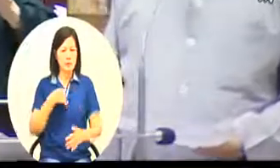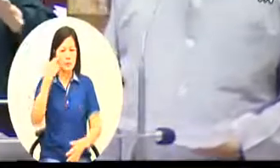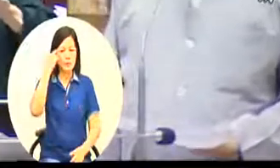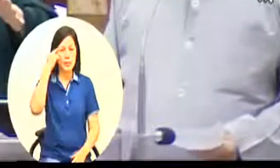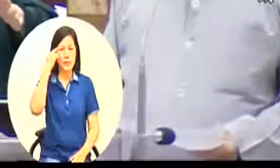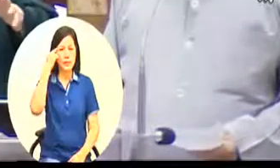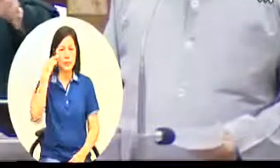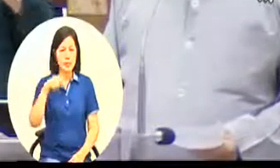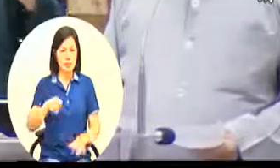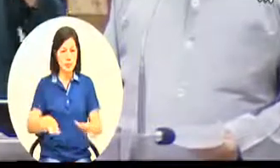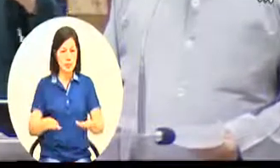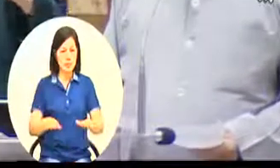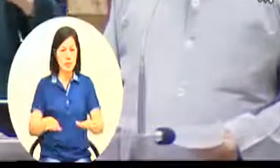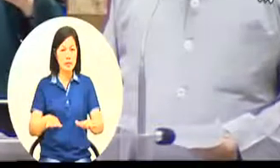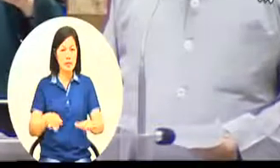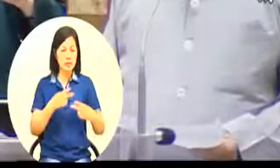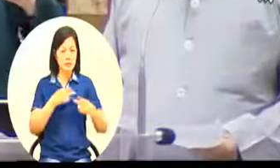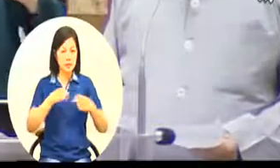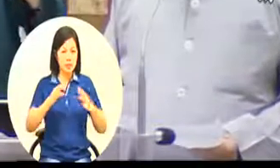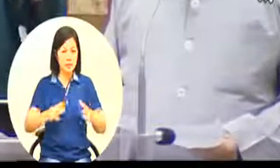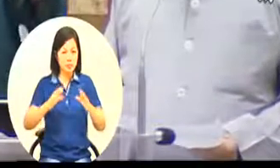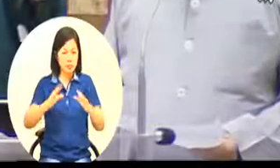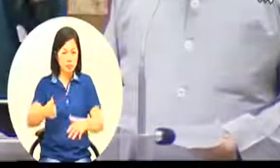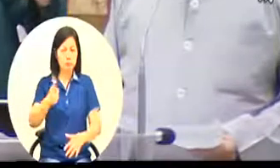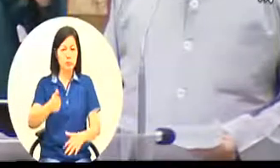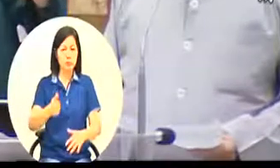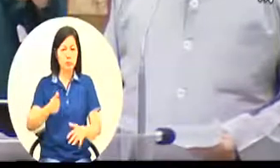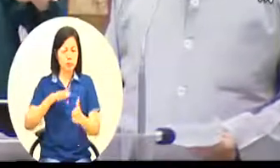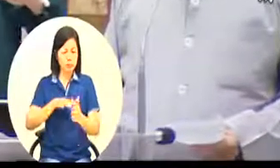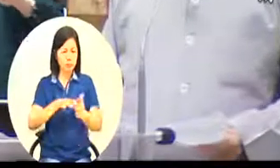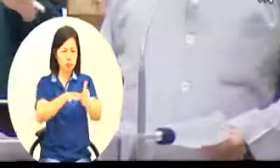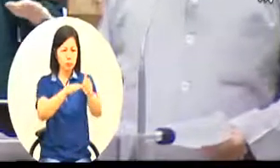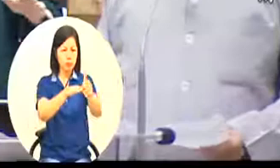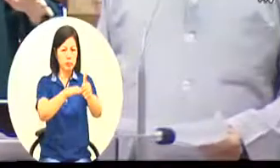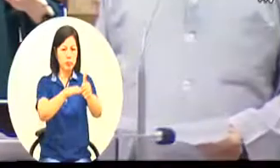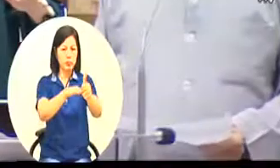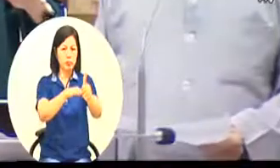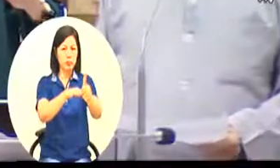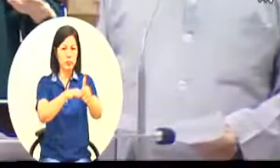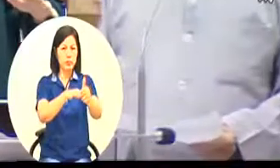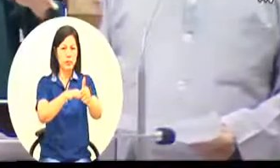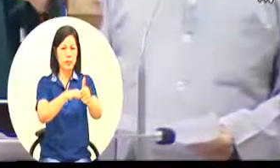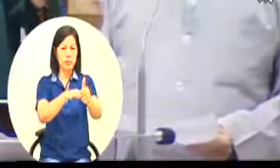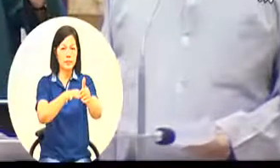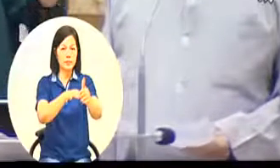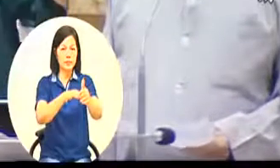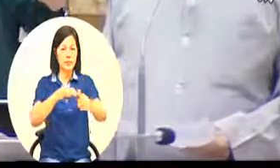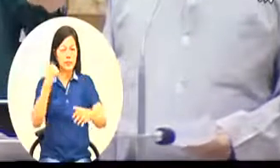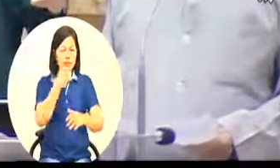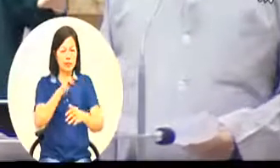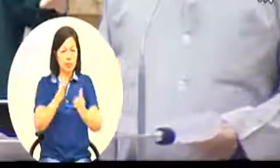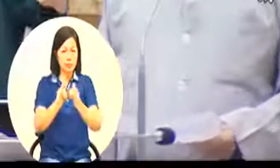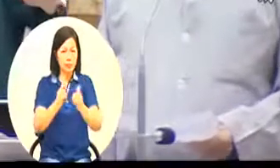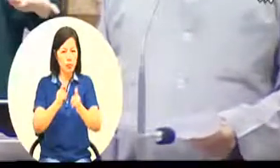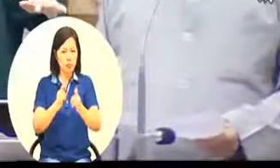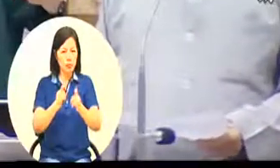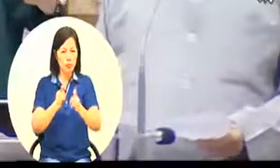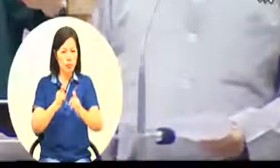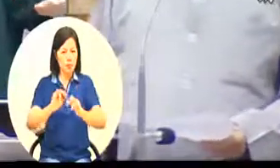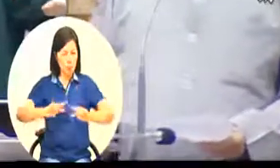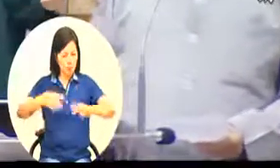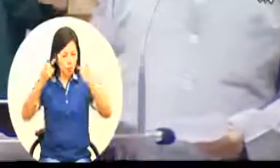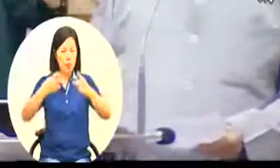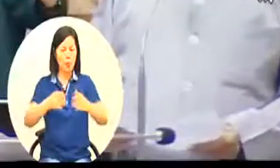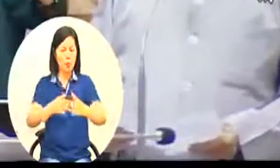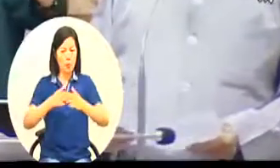如讲今仔日蔡英文总统所领导的团队，伫一方面台湾社会爱改革，所有